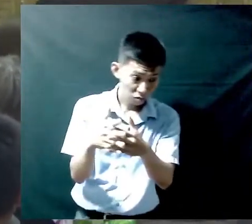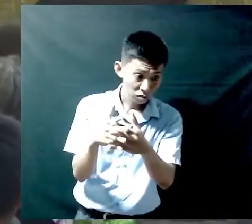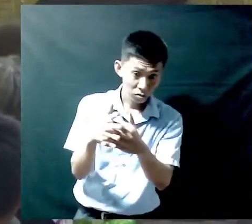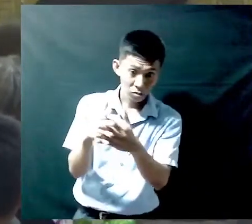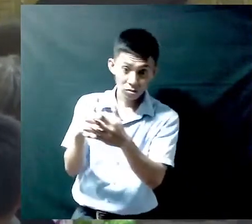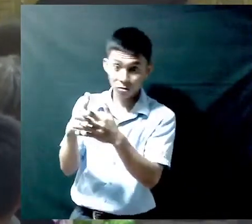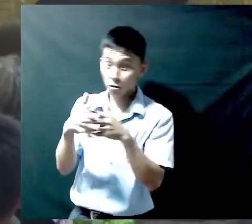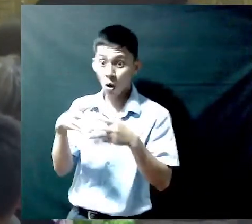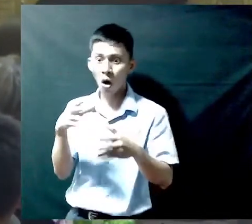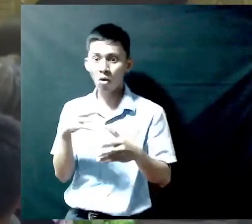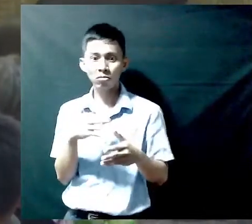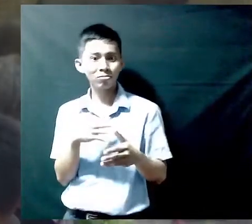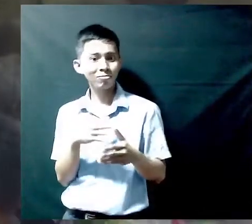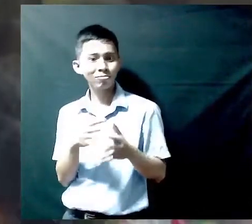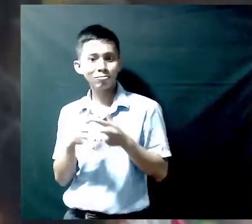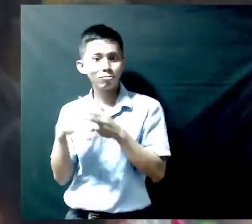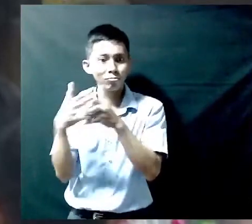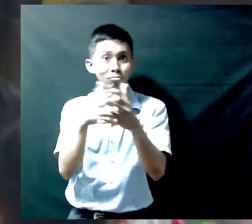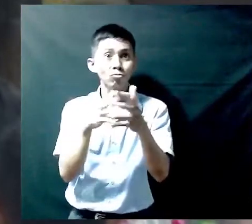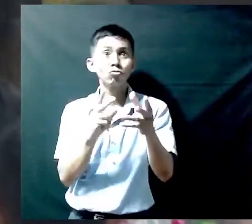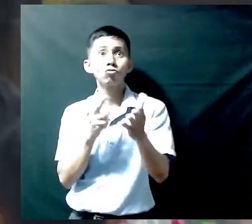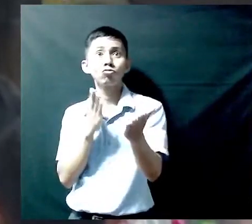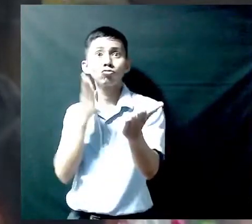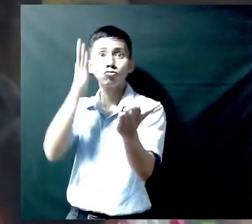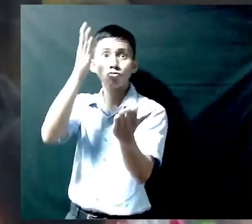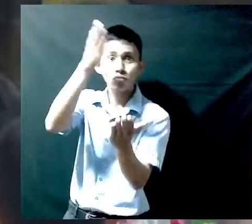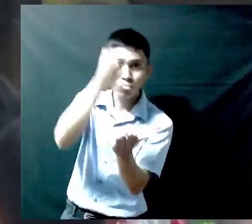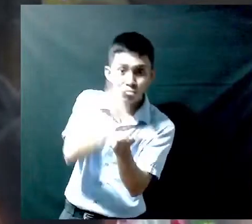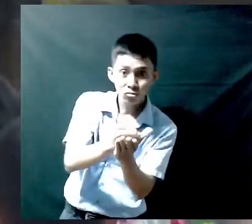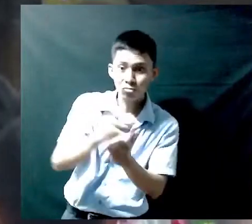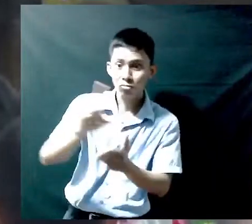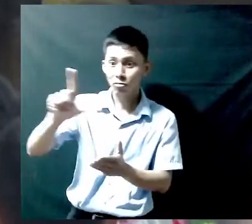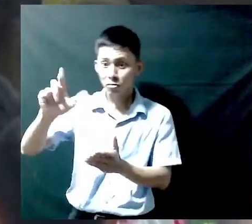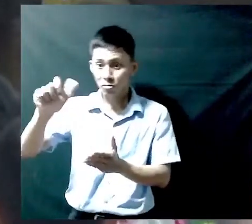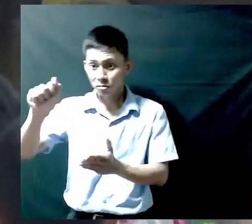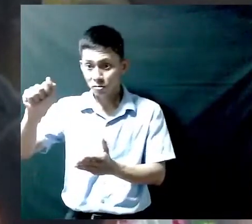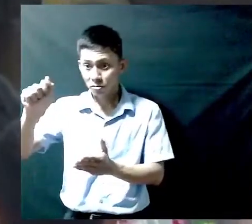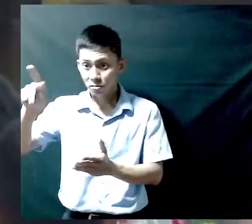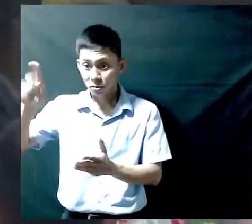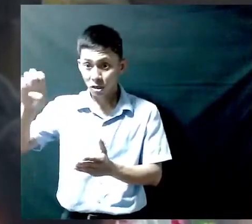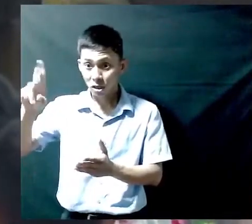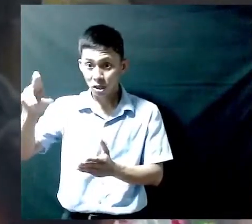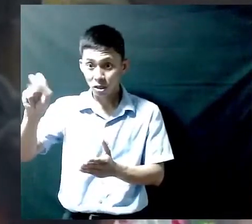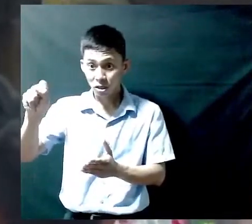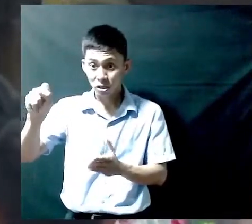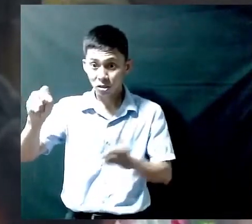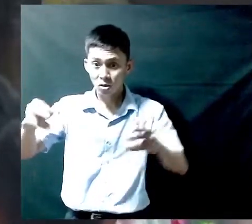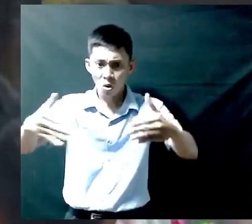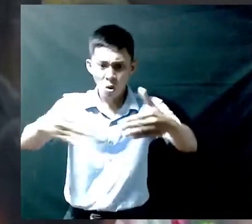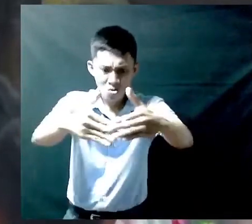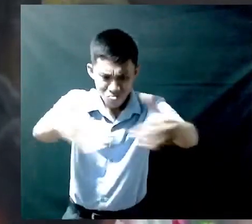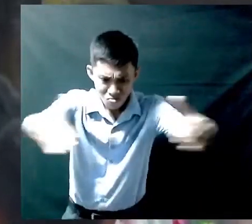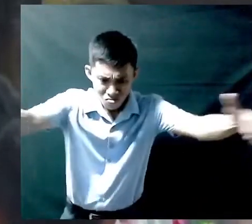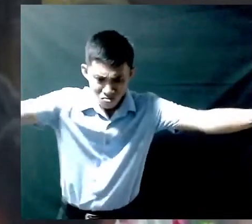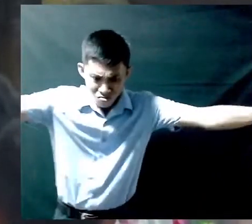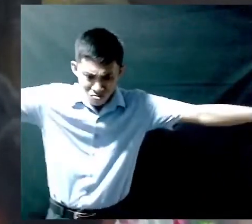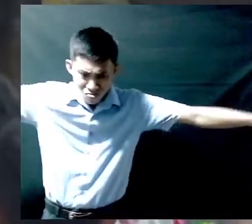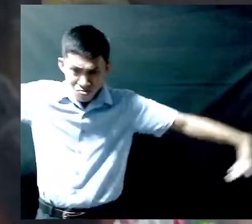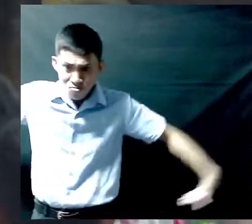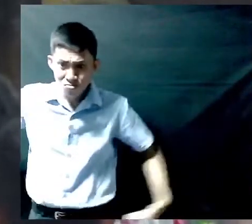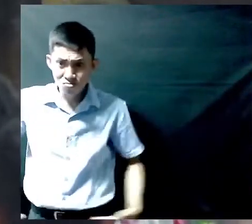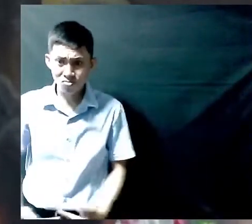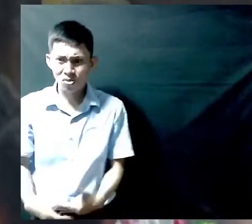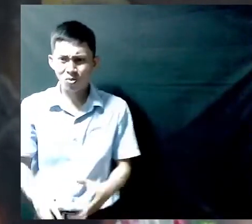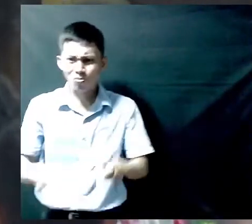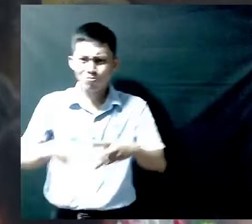LA Lakers. Sa stadium ng LA Lakers, meron dong souvenir items. Yun yung time na si LeBron, bago pa